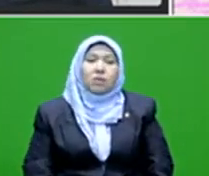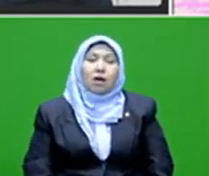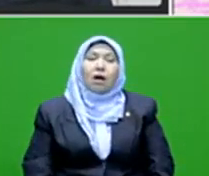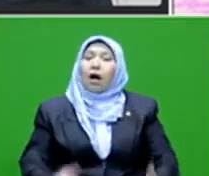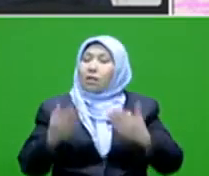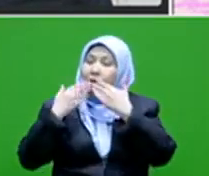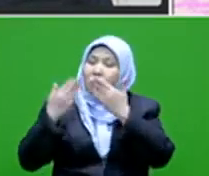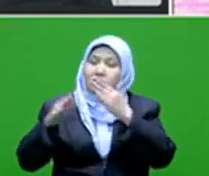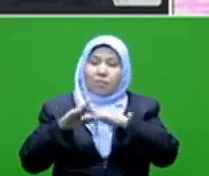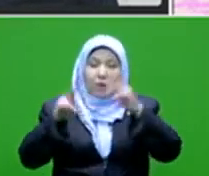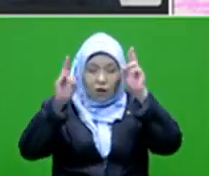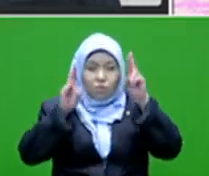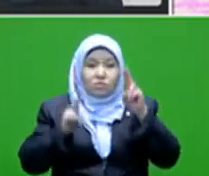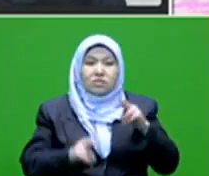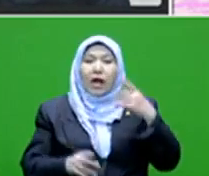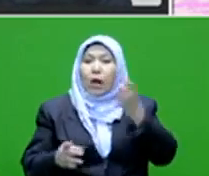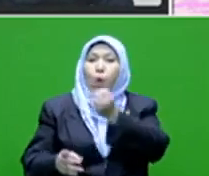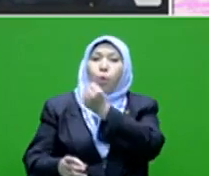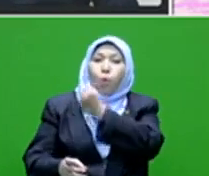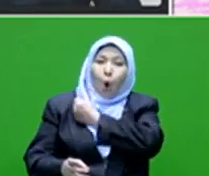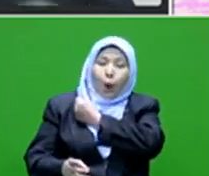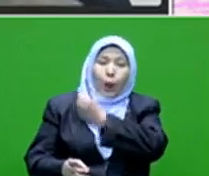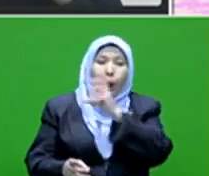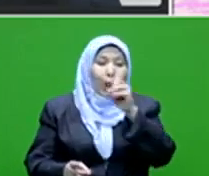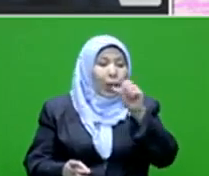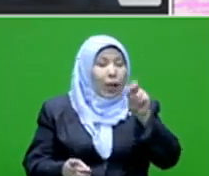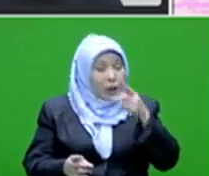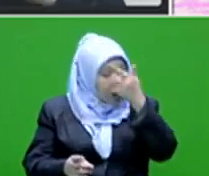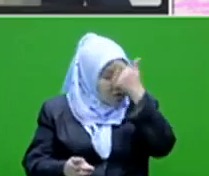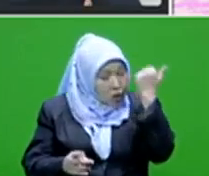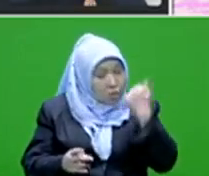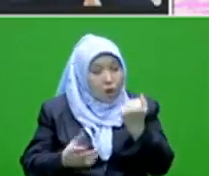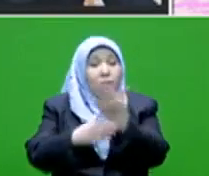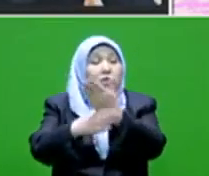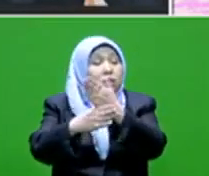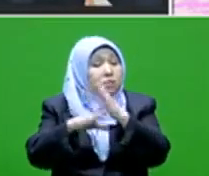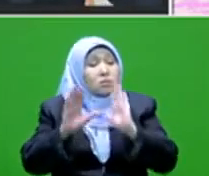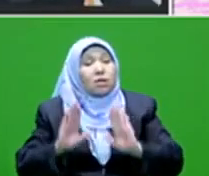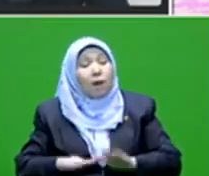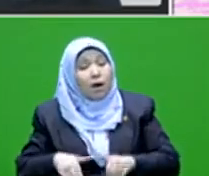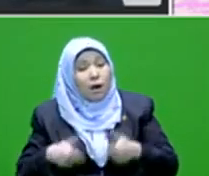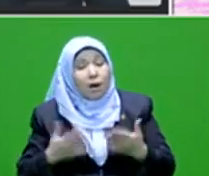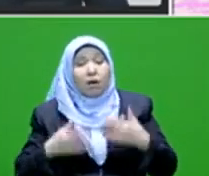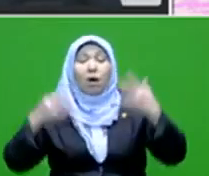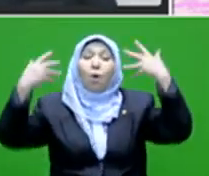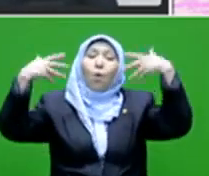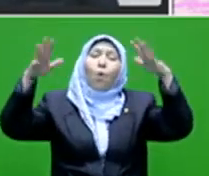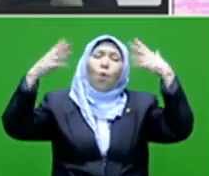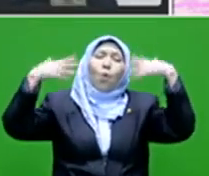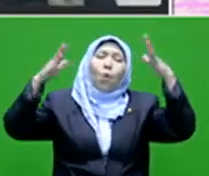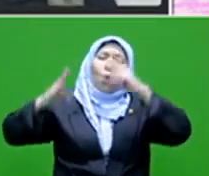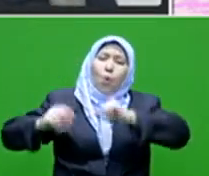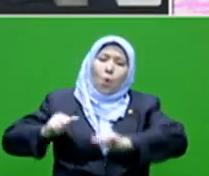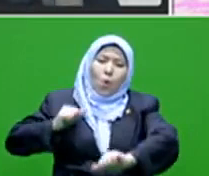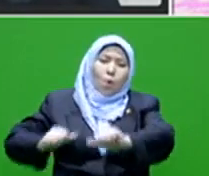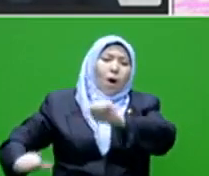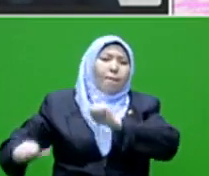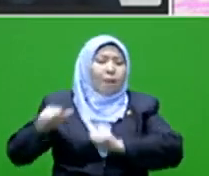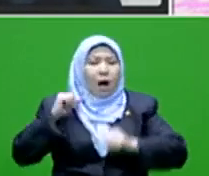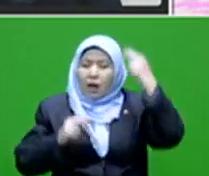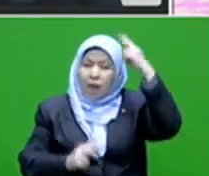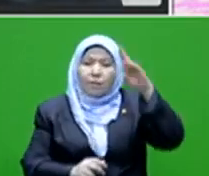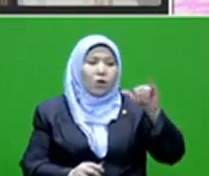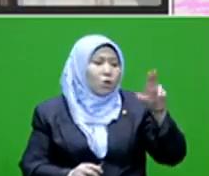kasih ucapkan kepada Ustaz Don berkongsi ya tentang bagaimana kehebatan akhlak Nabi Yusuf